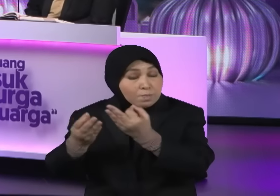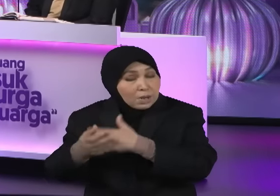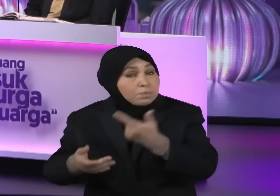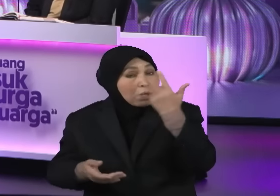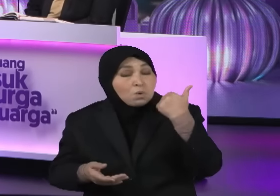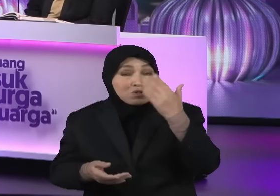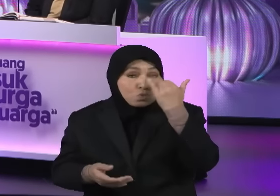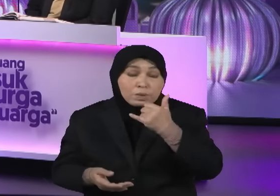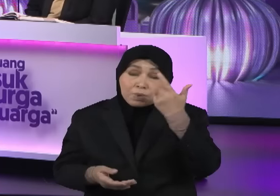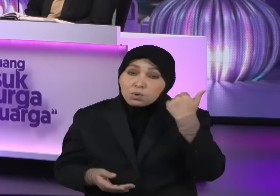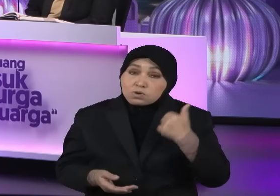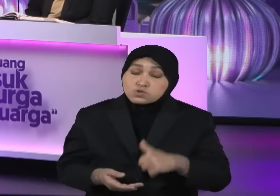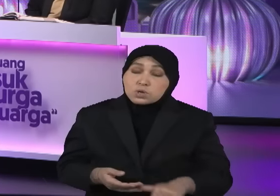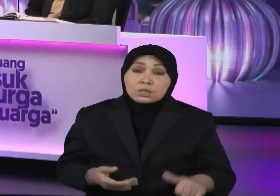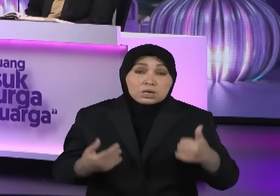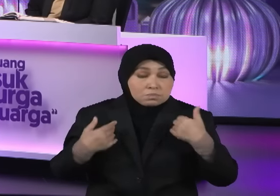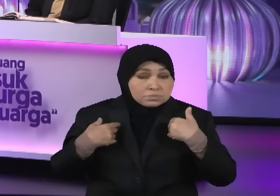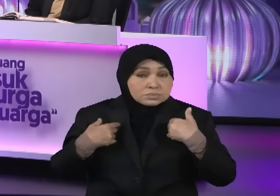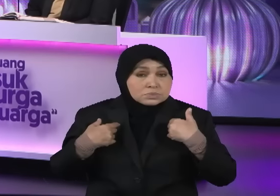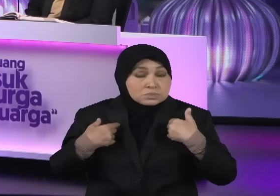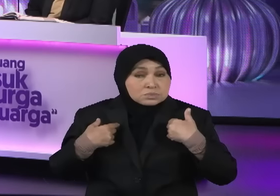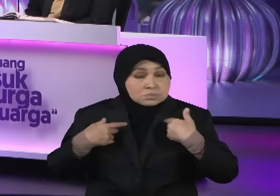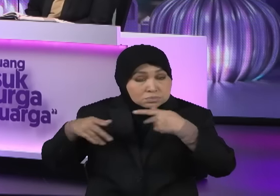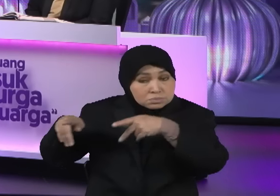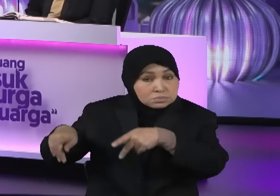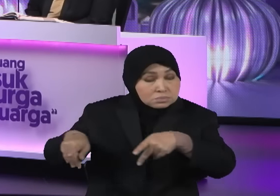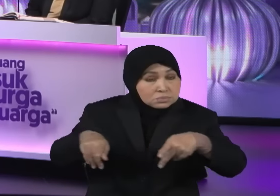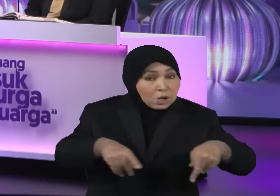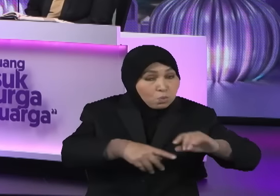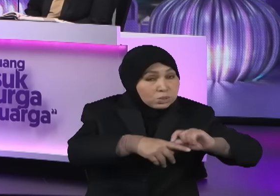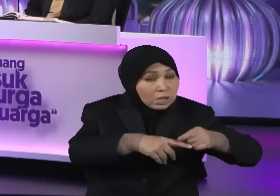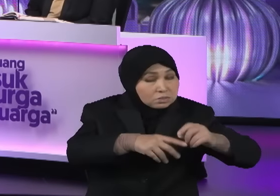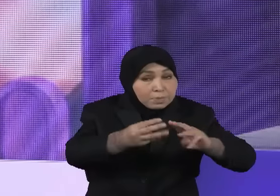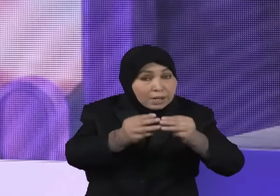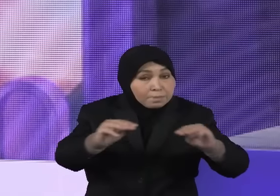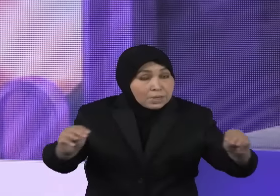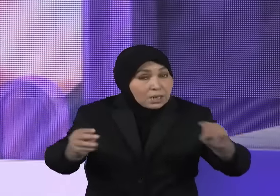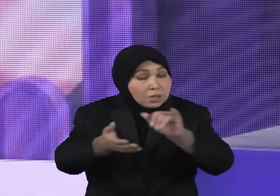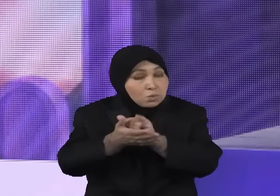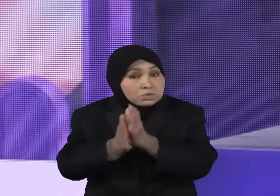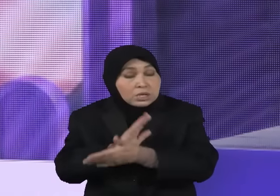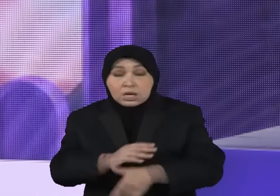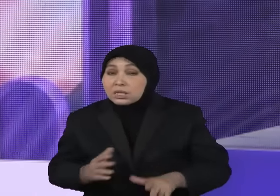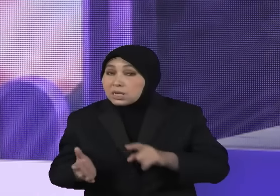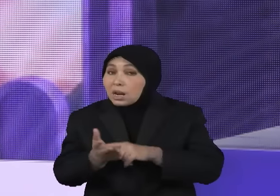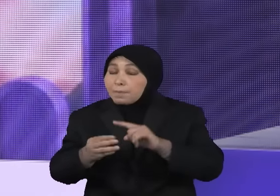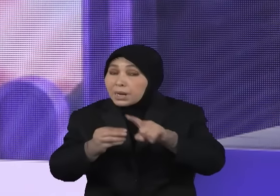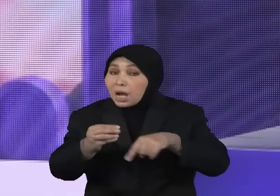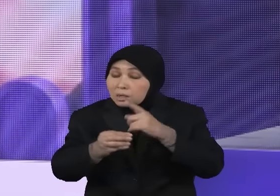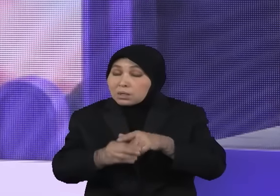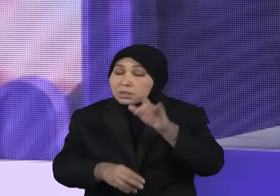apa? Disebabkan oleh dia ada agenda udang di sebalik mi tersebut. Bagi perkara inilah sebenarnya